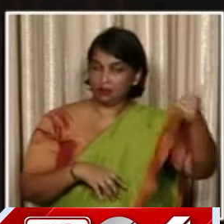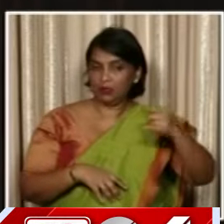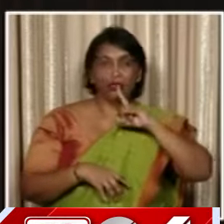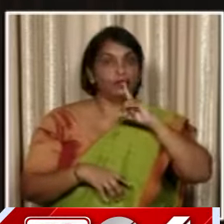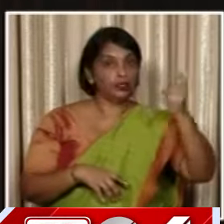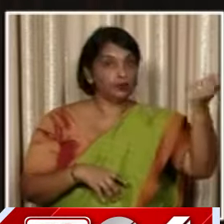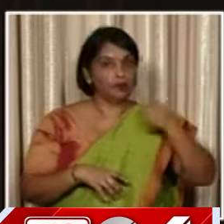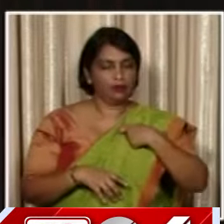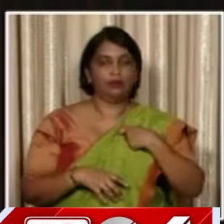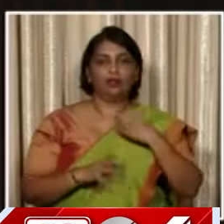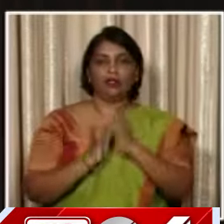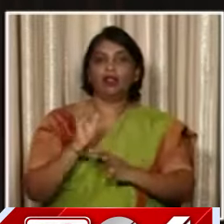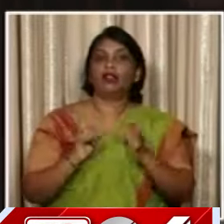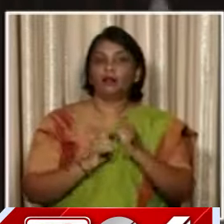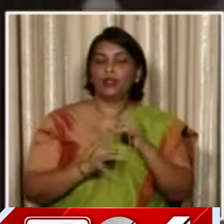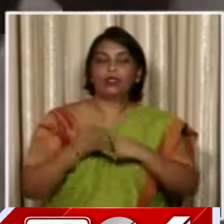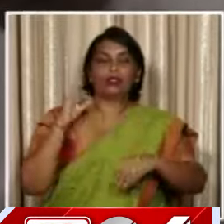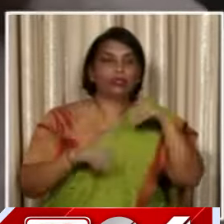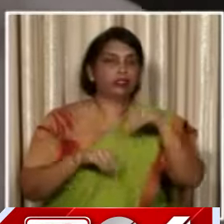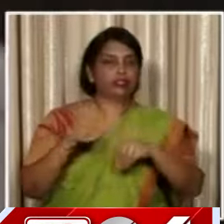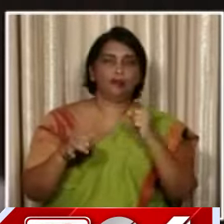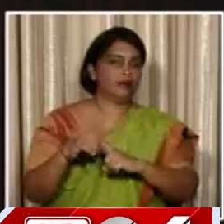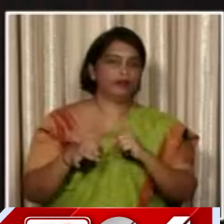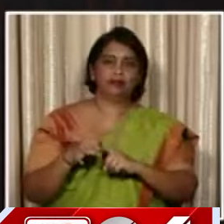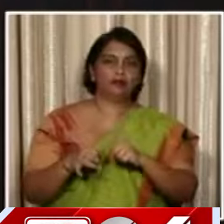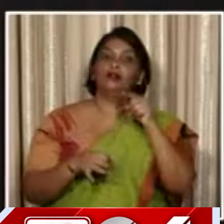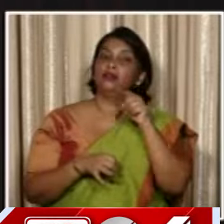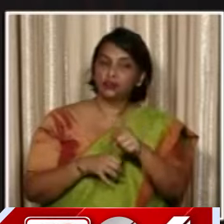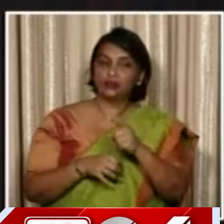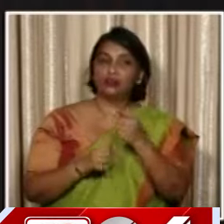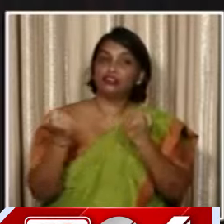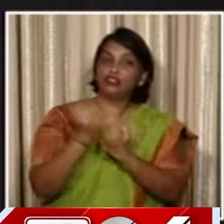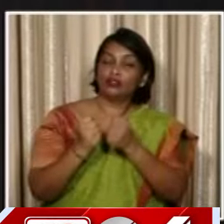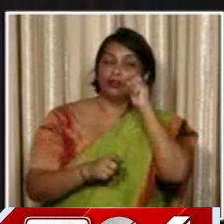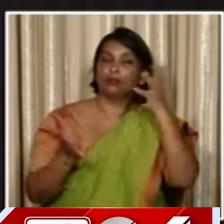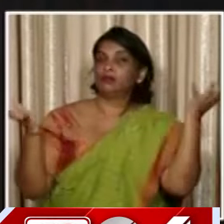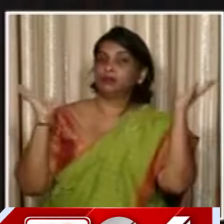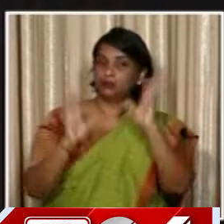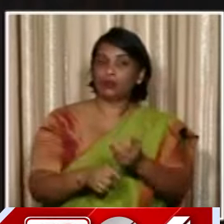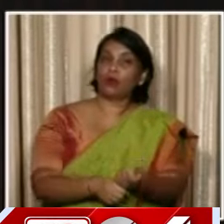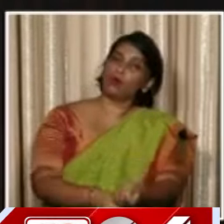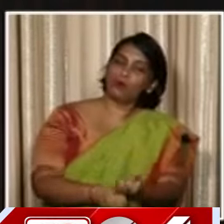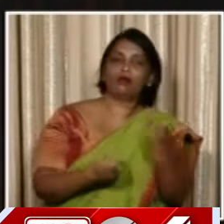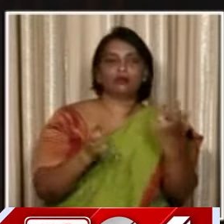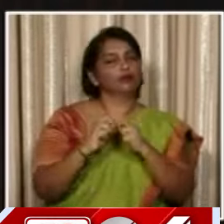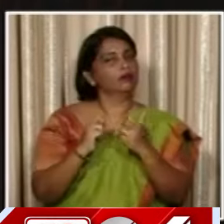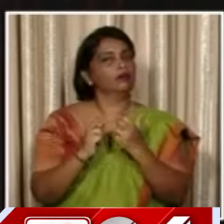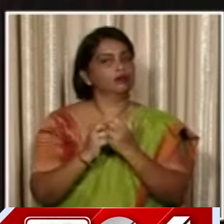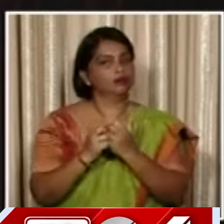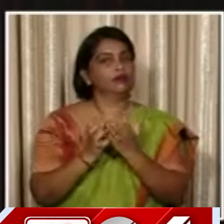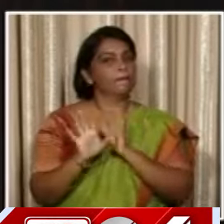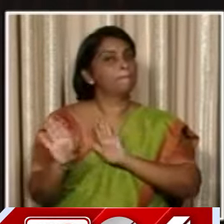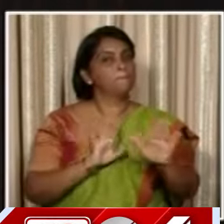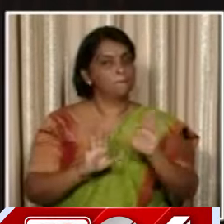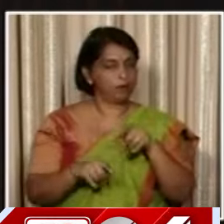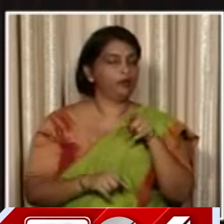කිව්වාම කිව්වේ මන්ත්‍රීතුමා මේක දේශපාලන ප්‍රශ්නයක්, ඔබතුමාලගේ ආධාරකරුවන්ගෙන ඉන්නලා පොළොවලින් හරි ගහලා මේක පාලනය